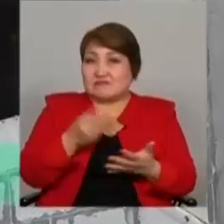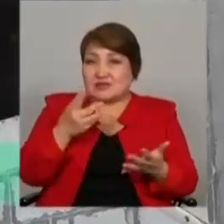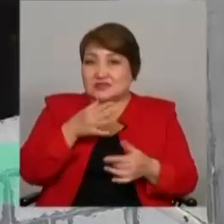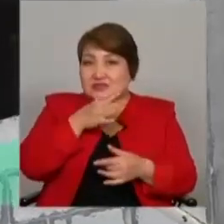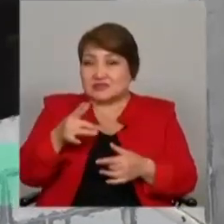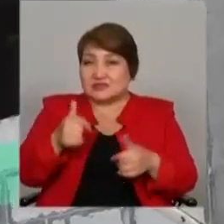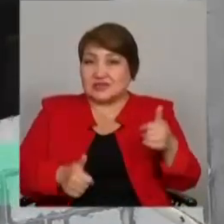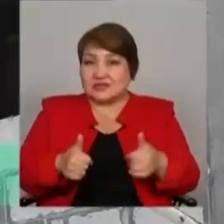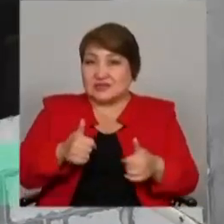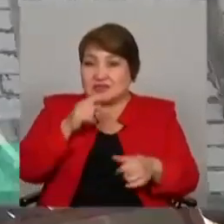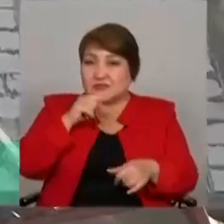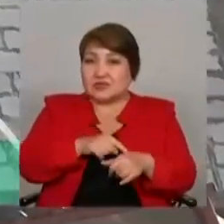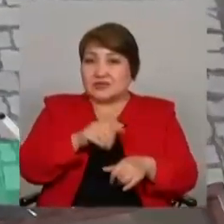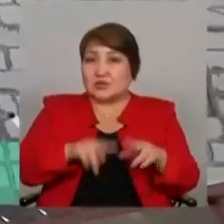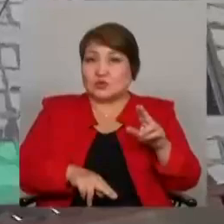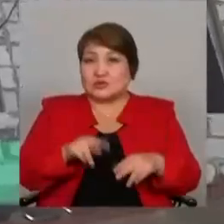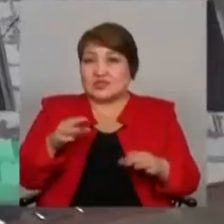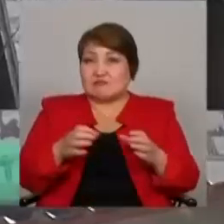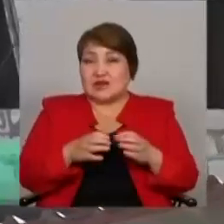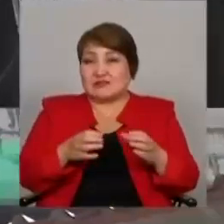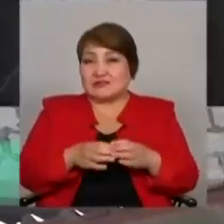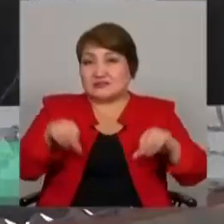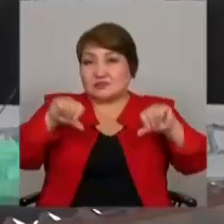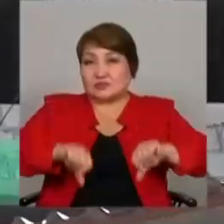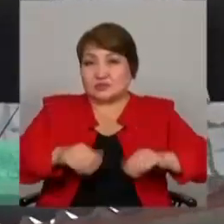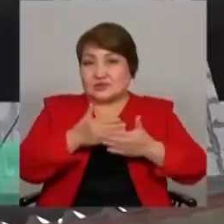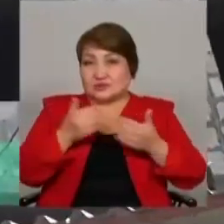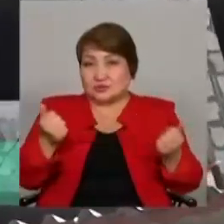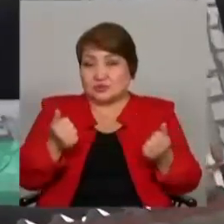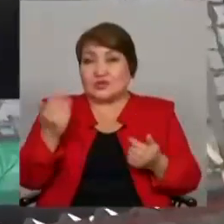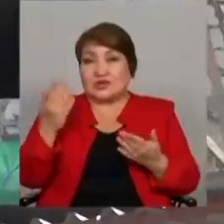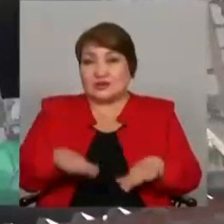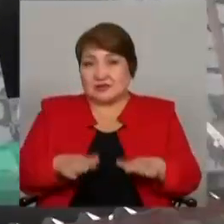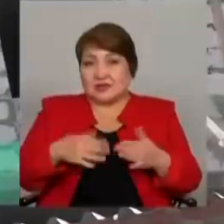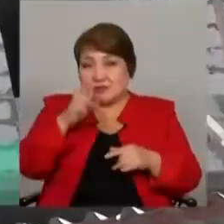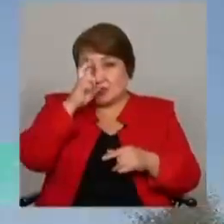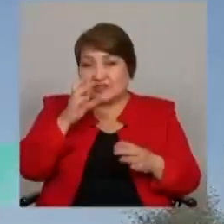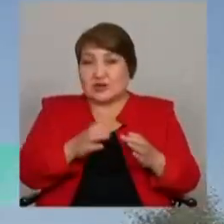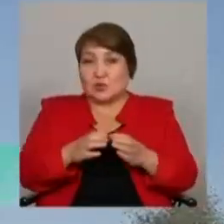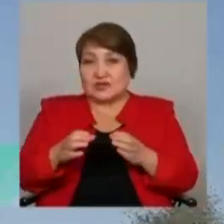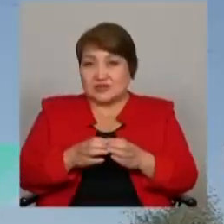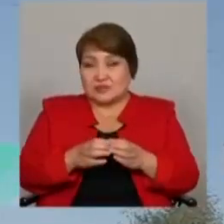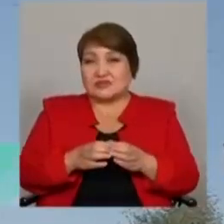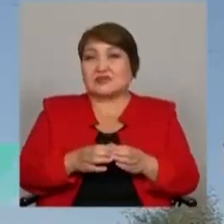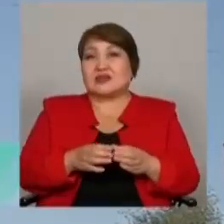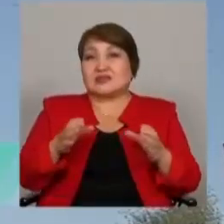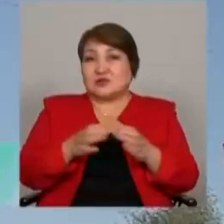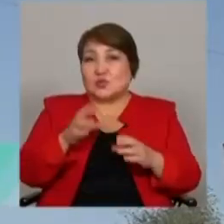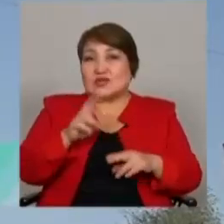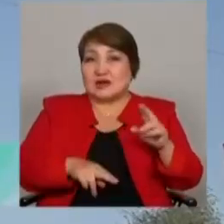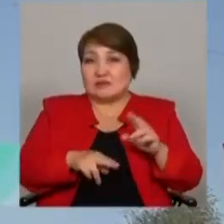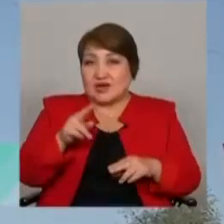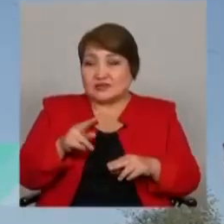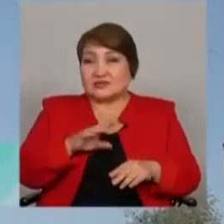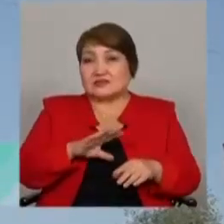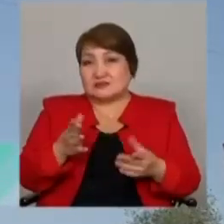түсуге құрылыс компанияларының құлықсыздығы екен. Одан қалды мемлекеттік органдар мен мердігер арасындағы сот процестері даудамайы